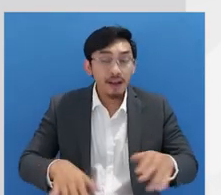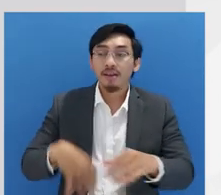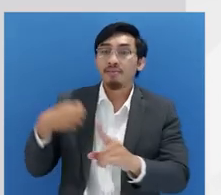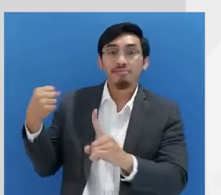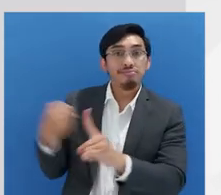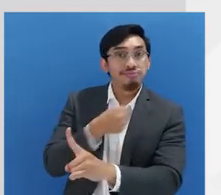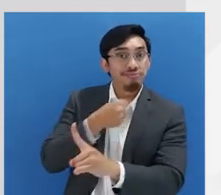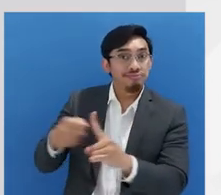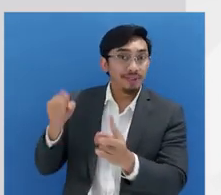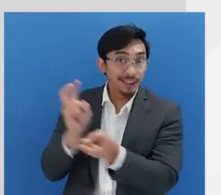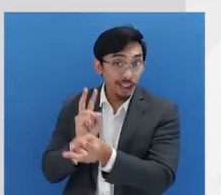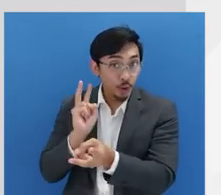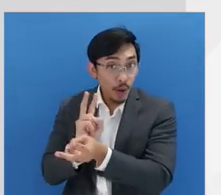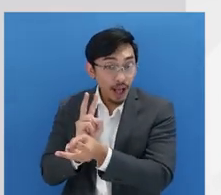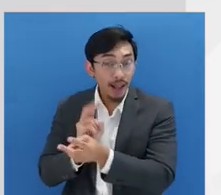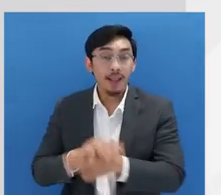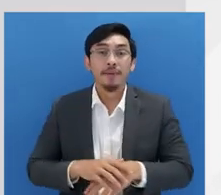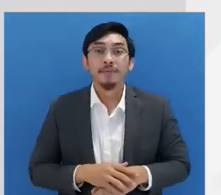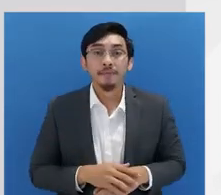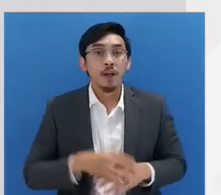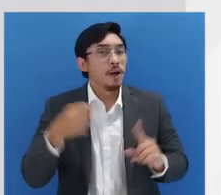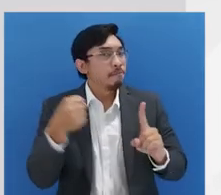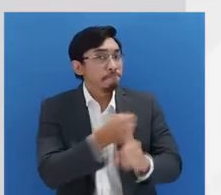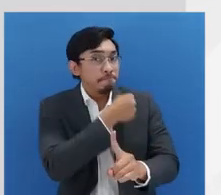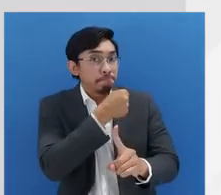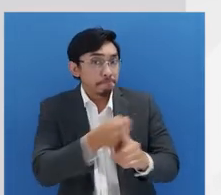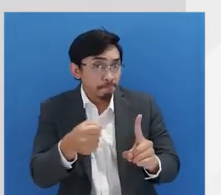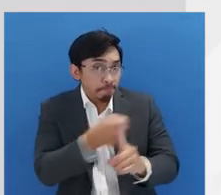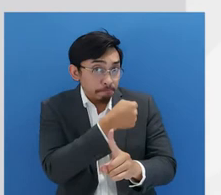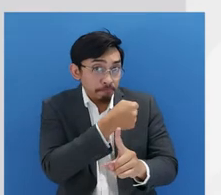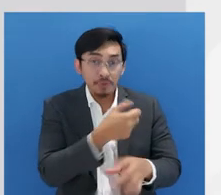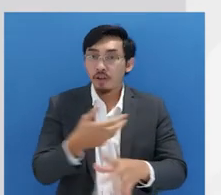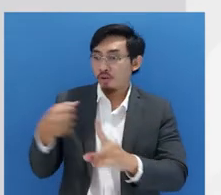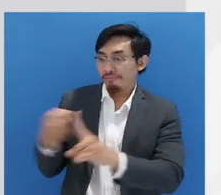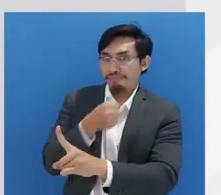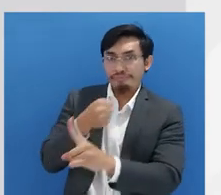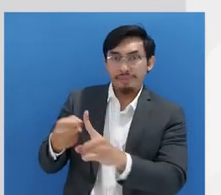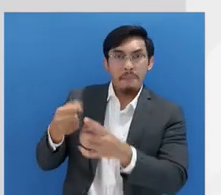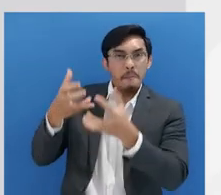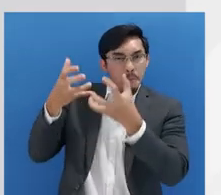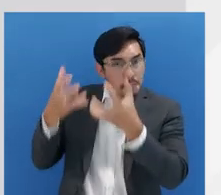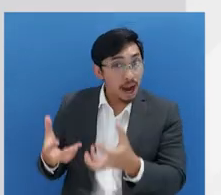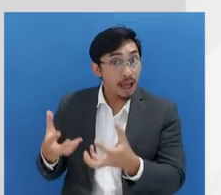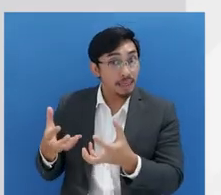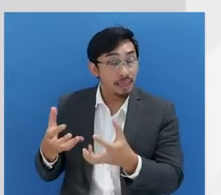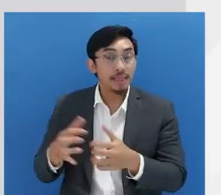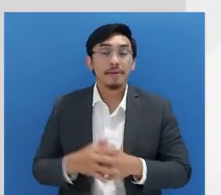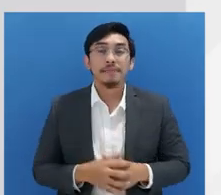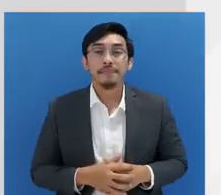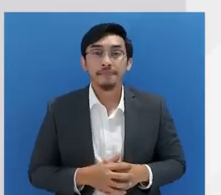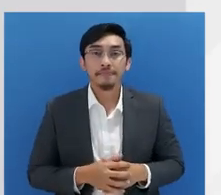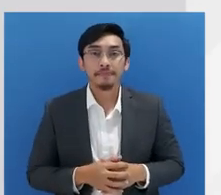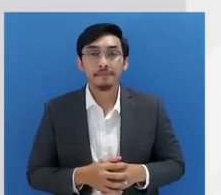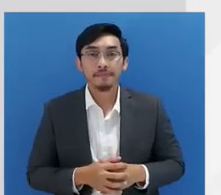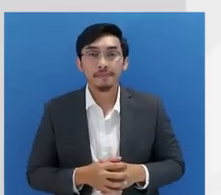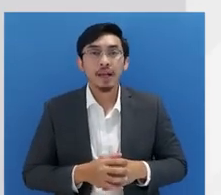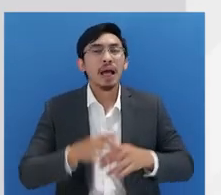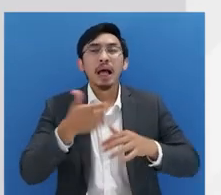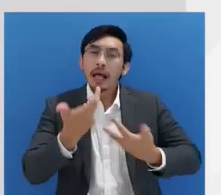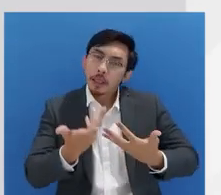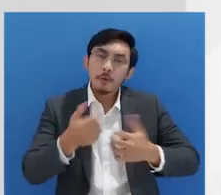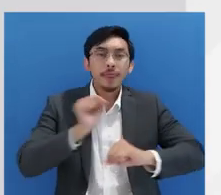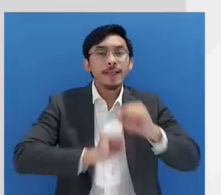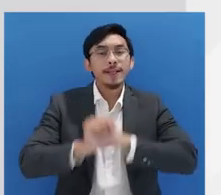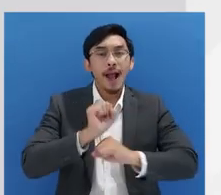seksual, penyiksaan, penganiayaan berat, serta tindak pidana lain yang mengakibatkan posisi